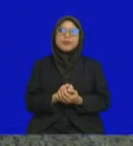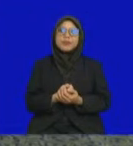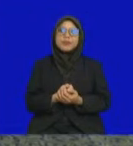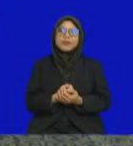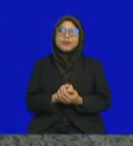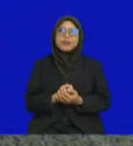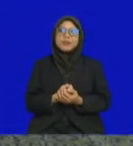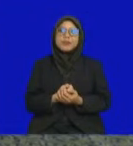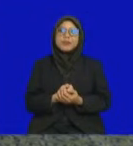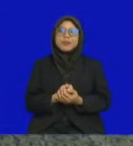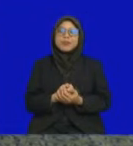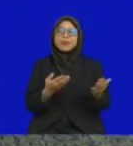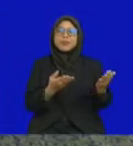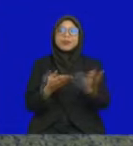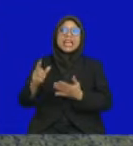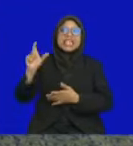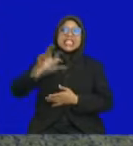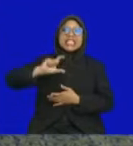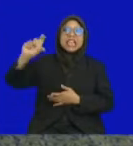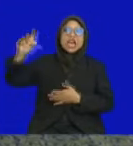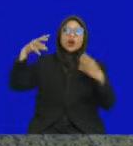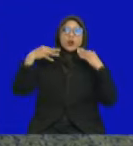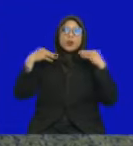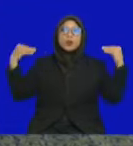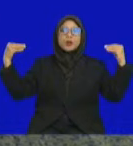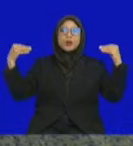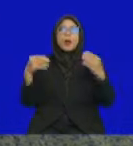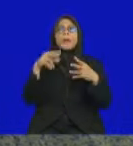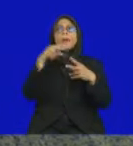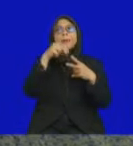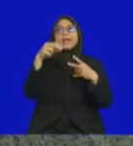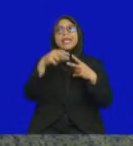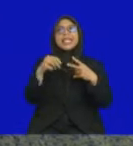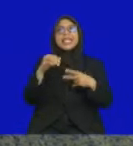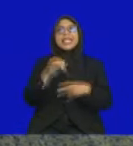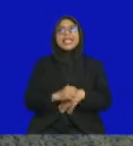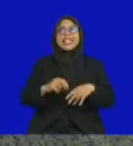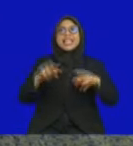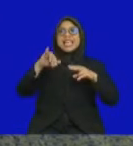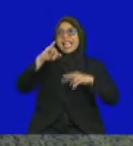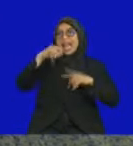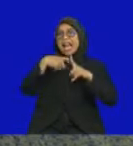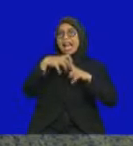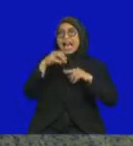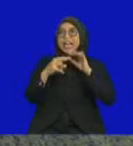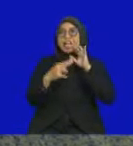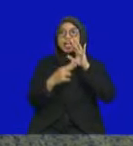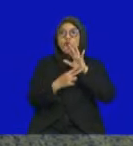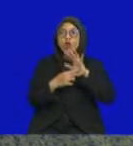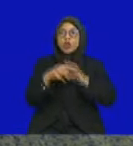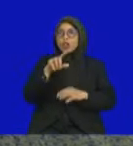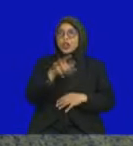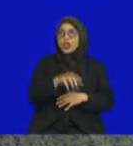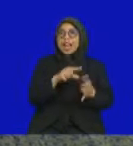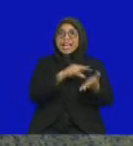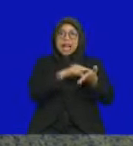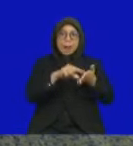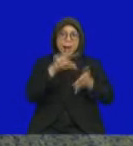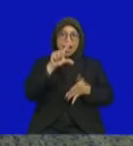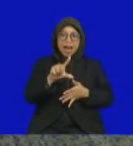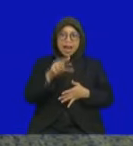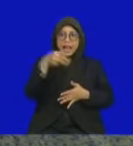Perlihatkan silakan kepada calon gubernur nomor 3 untuk memilih icon yang ada di layar ledre lre